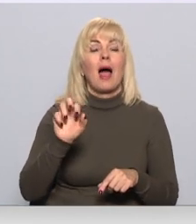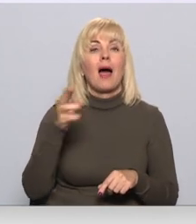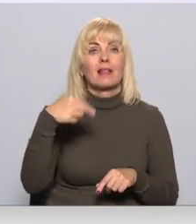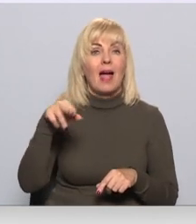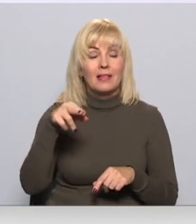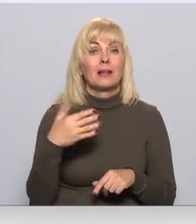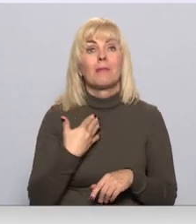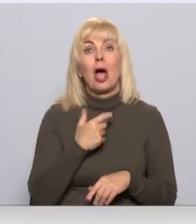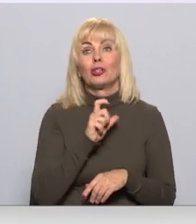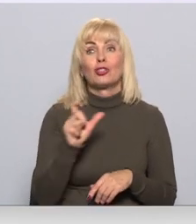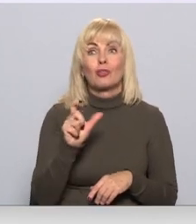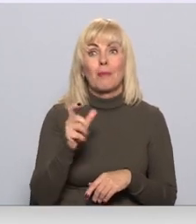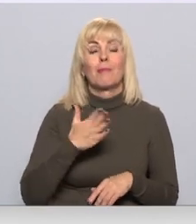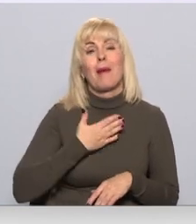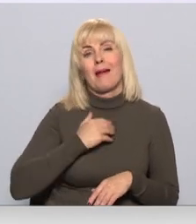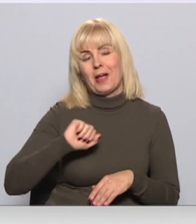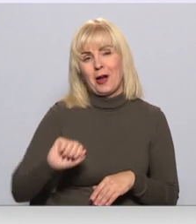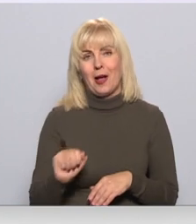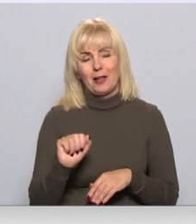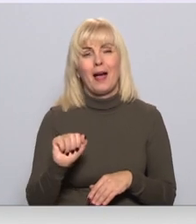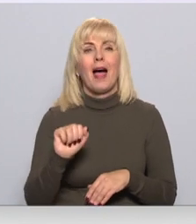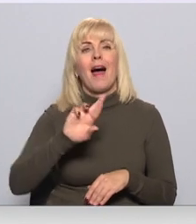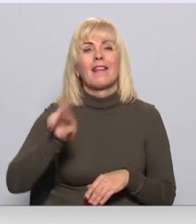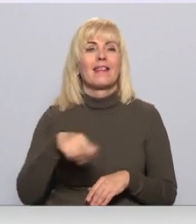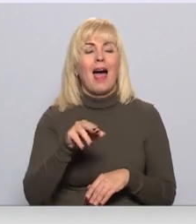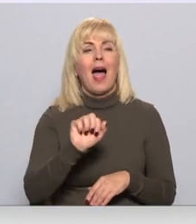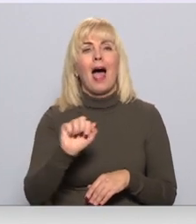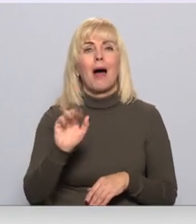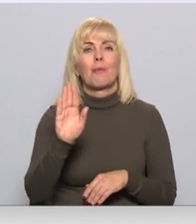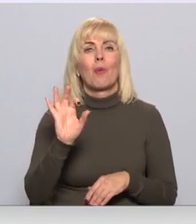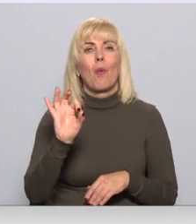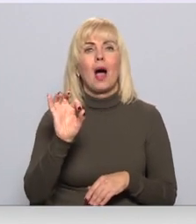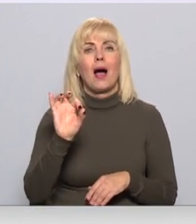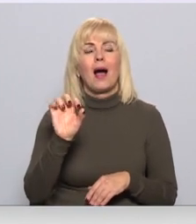šobrīd atrodas neviena cita kā mana kolēģe Daira Aboliņa. Labvakar, Daira!